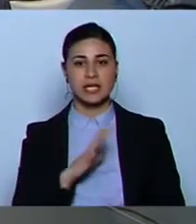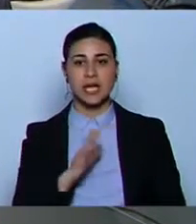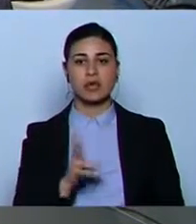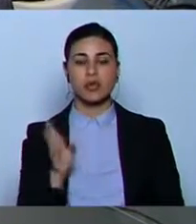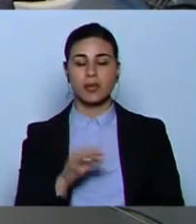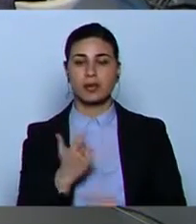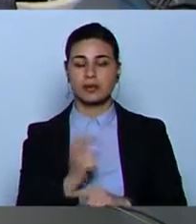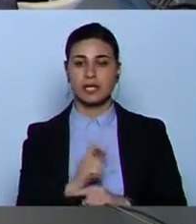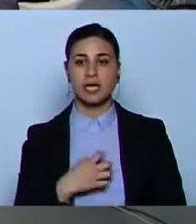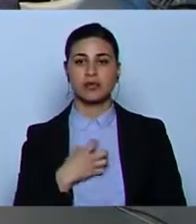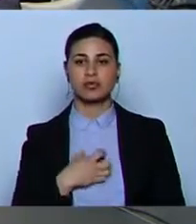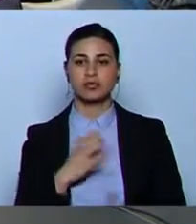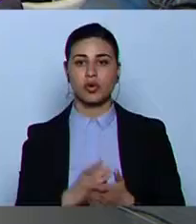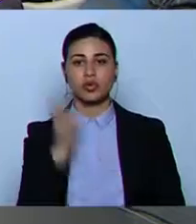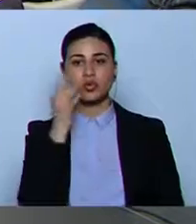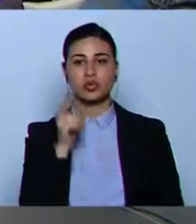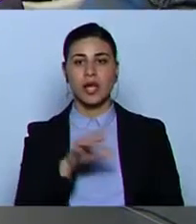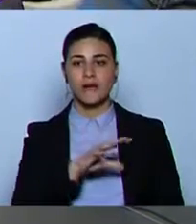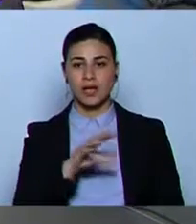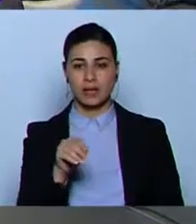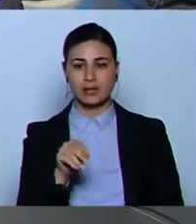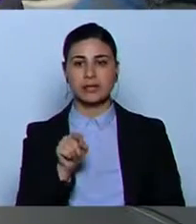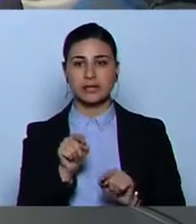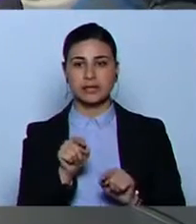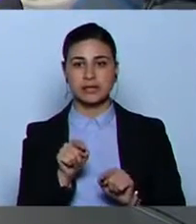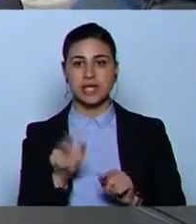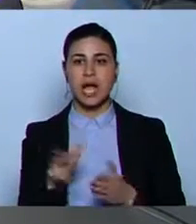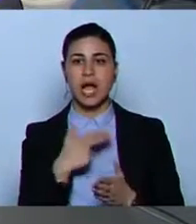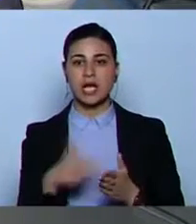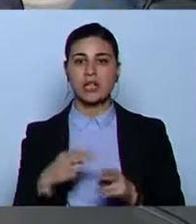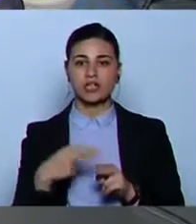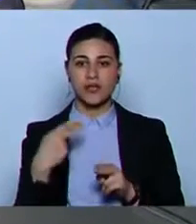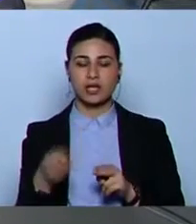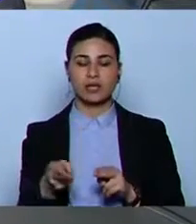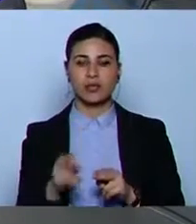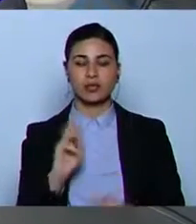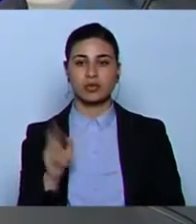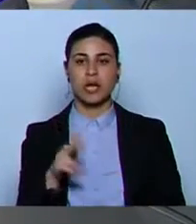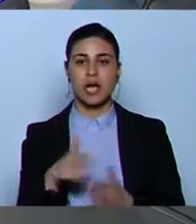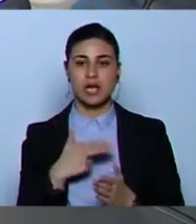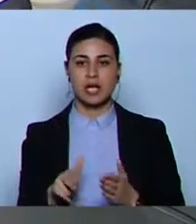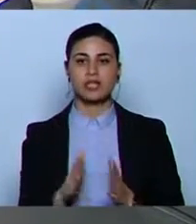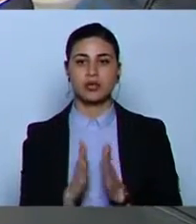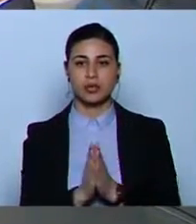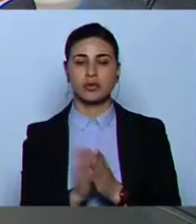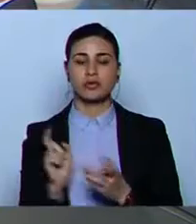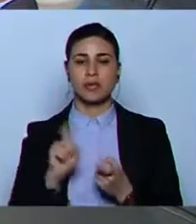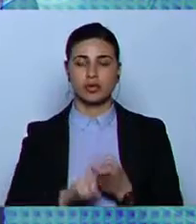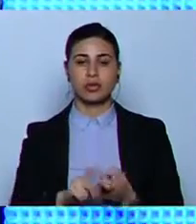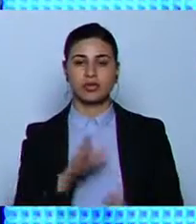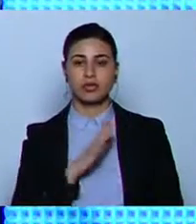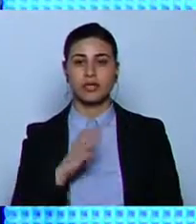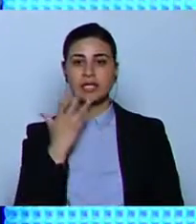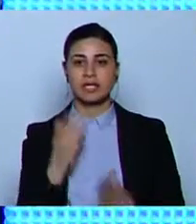მაგრამ ძალიან მნიშვნელოვანია რუსთაველებისთვის ისინი ანგარიშ ვალდებულ და ანგარიშის მომთხოვნ დამოკიდებულებაში